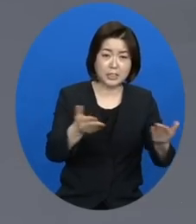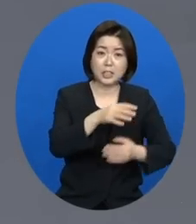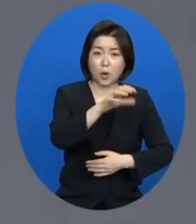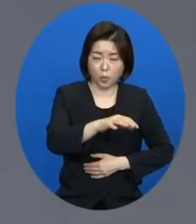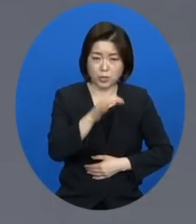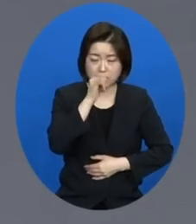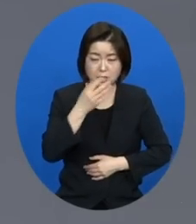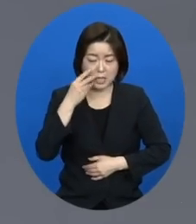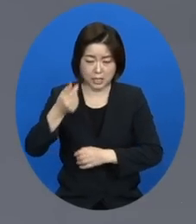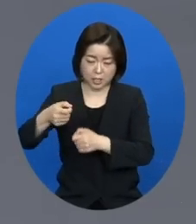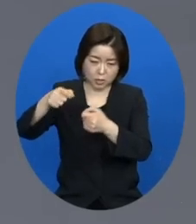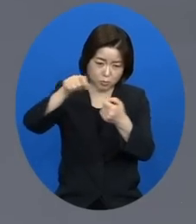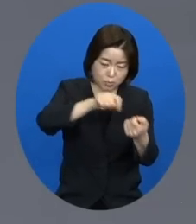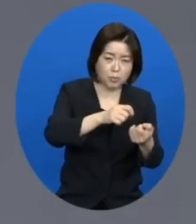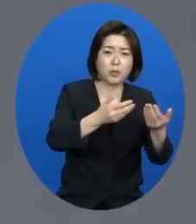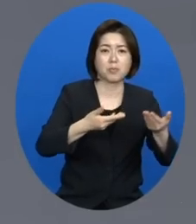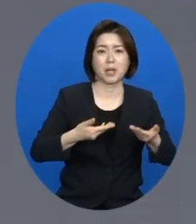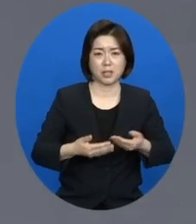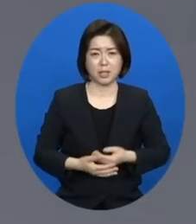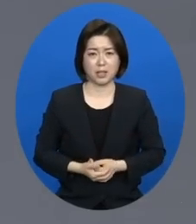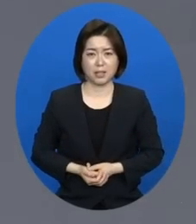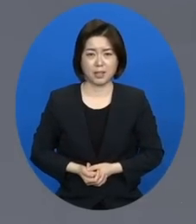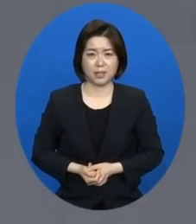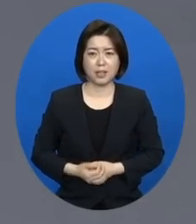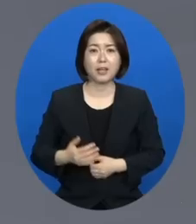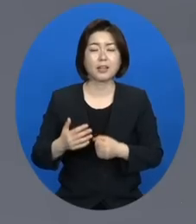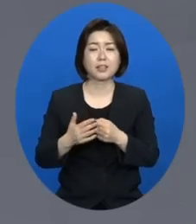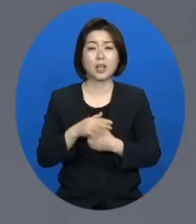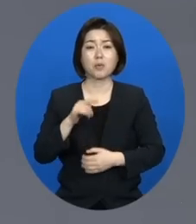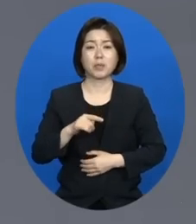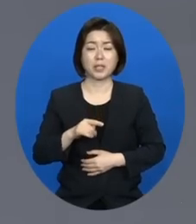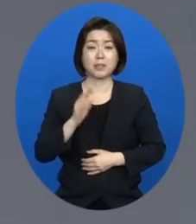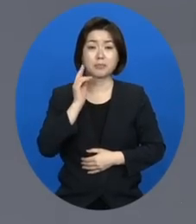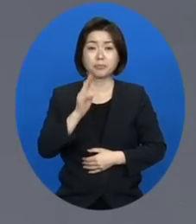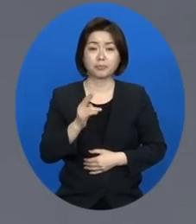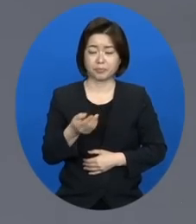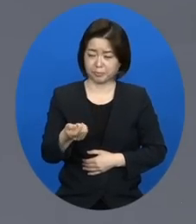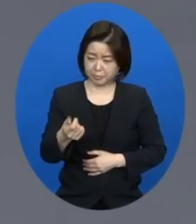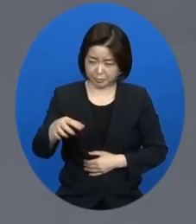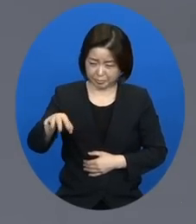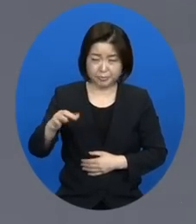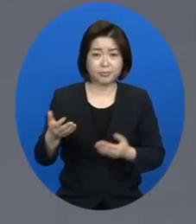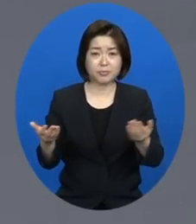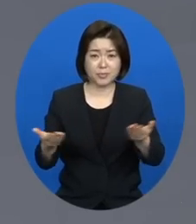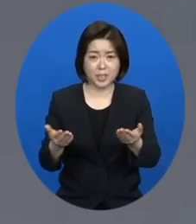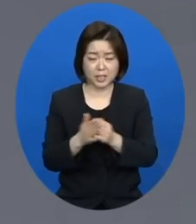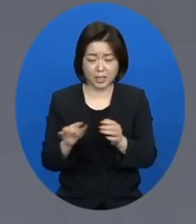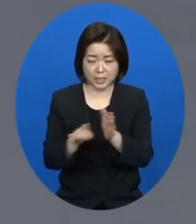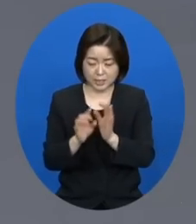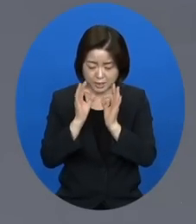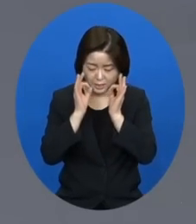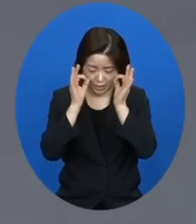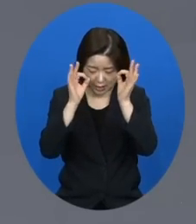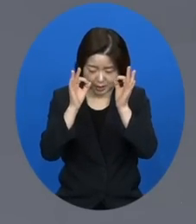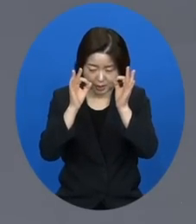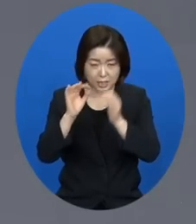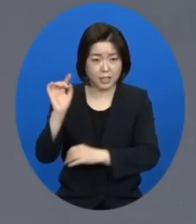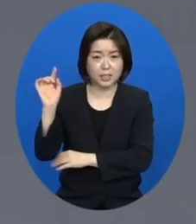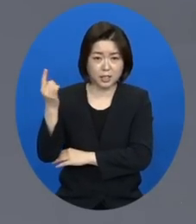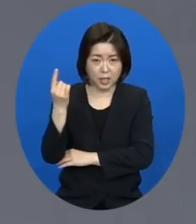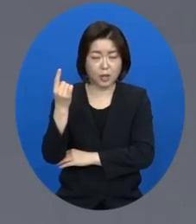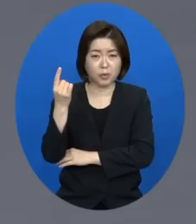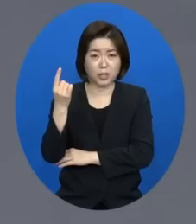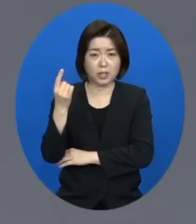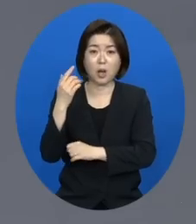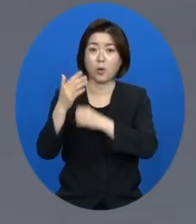부음을 받게 됩니다. 그래서 이 아주 사소해 보이는 일에 신실하게 섬기는 다윗을